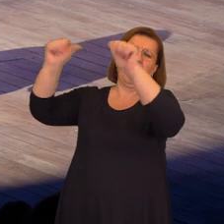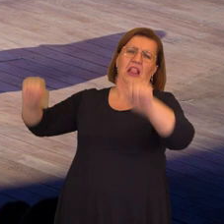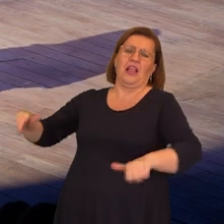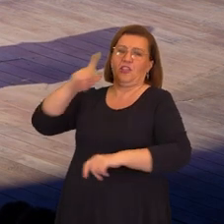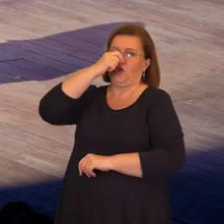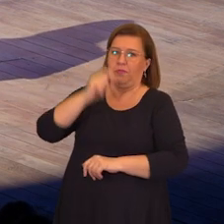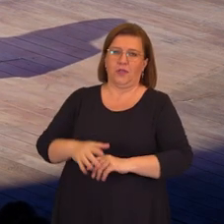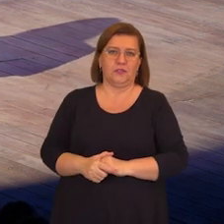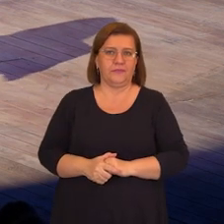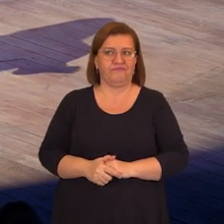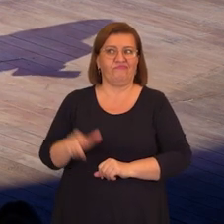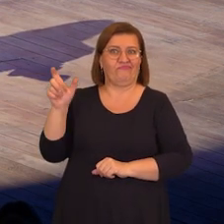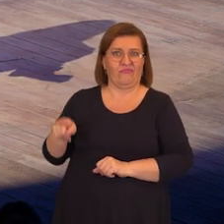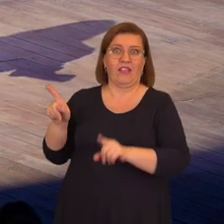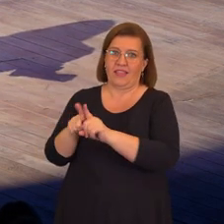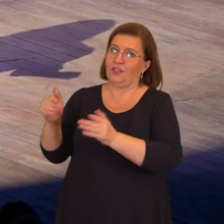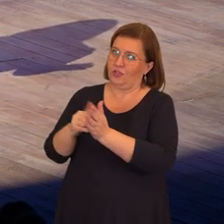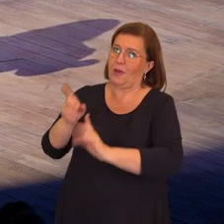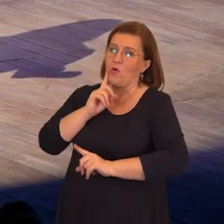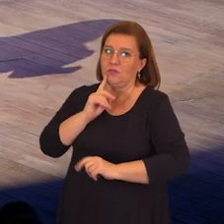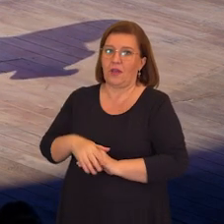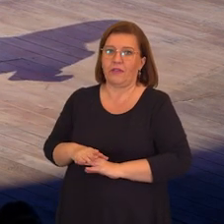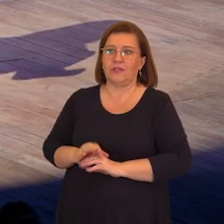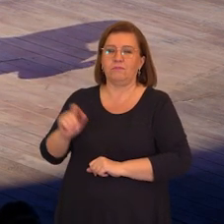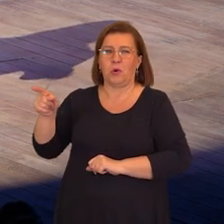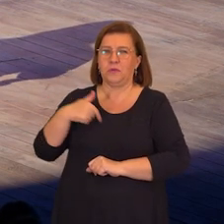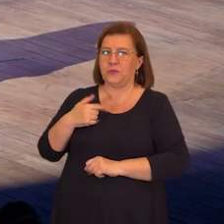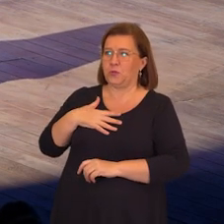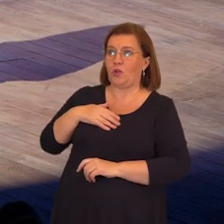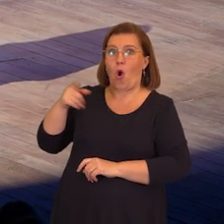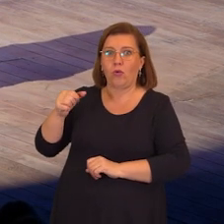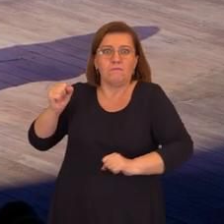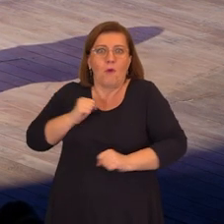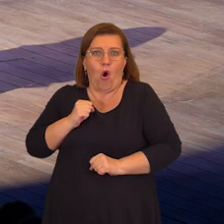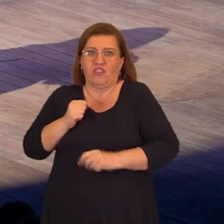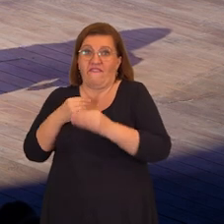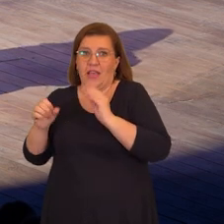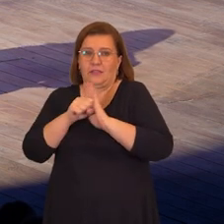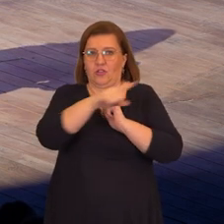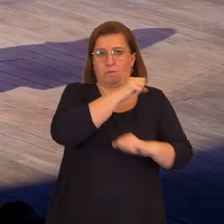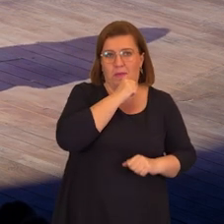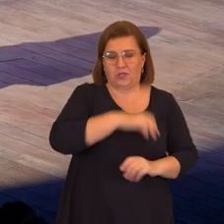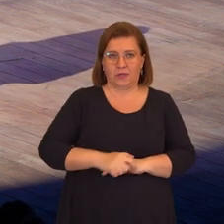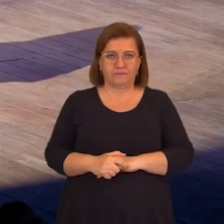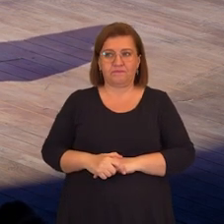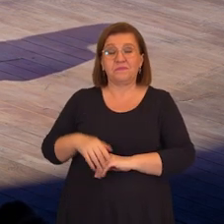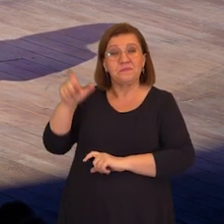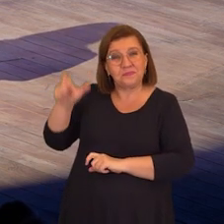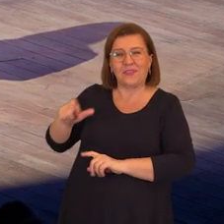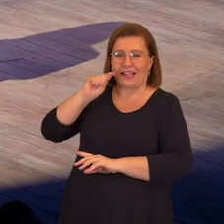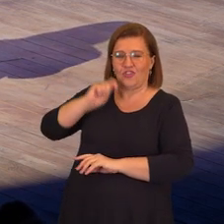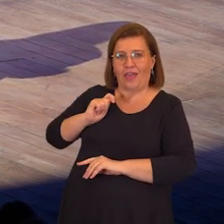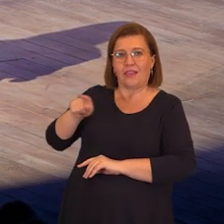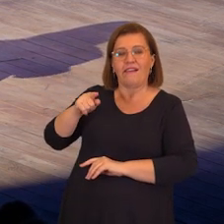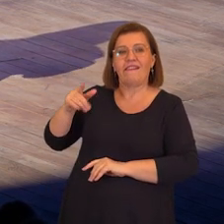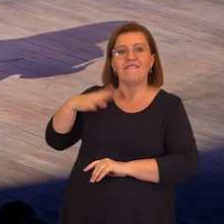nim również trzeba porozmawiać, bo on boi się dużo bardziej niż babcia. Takim dziadkom warto również